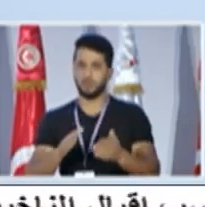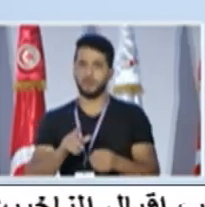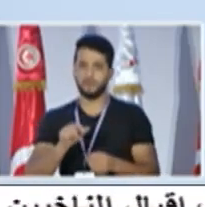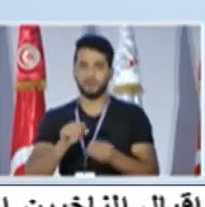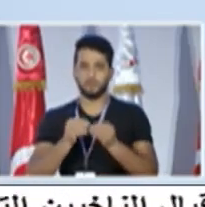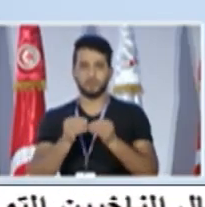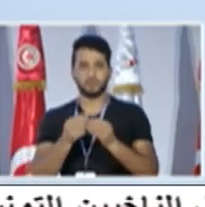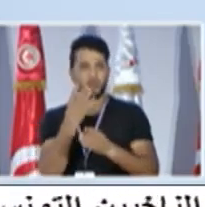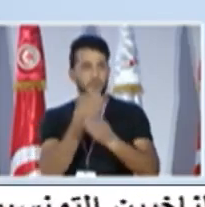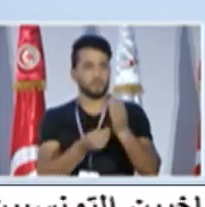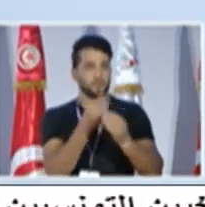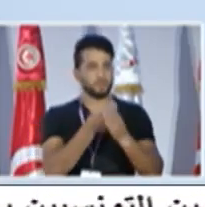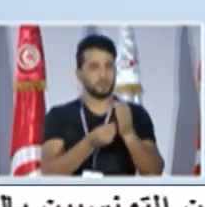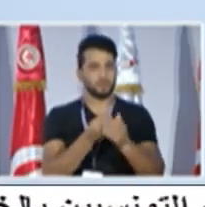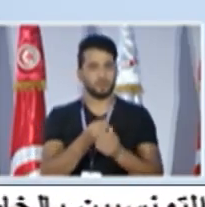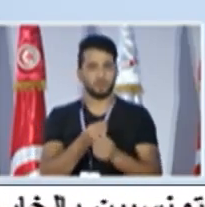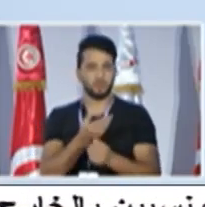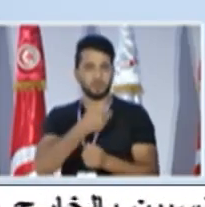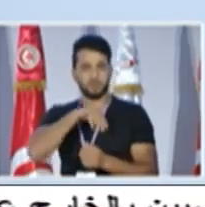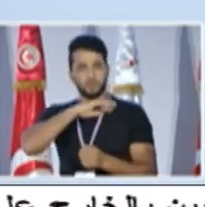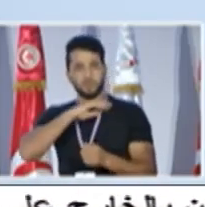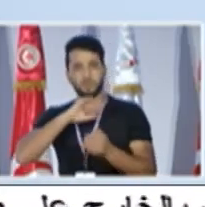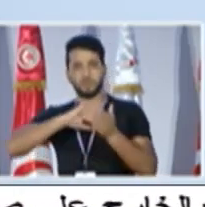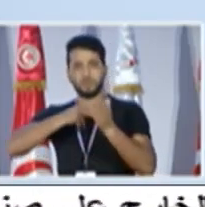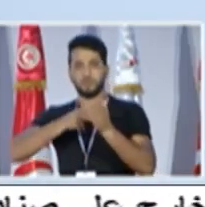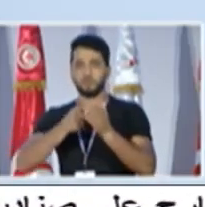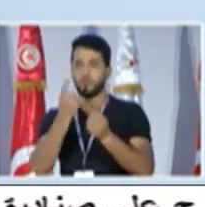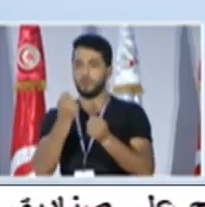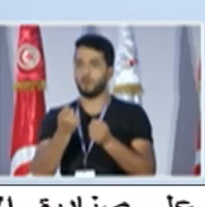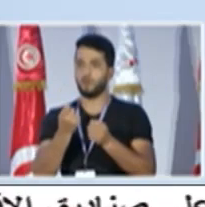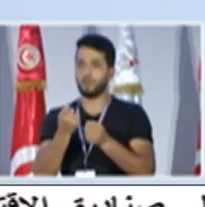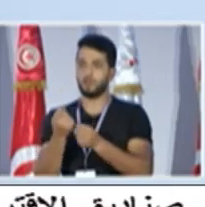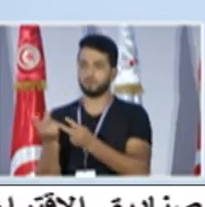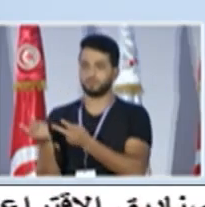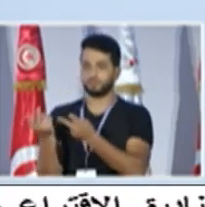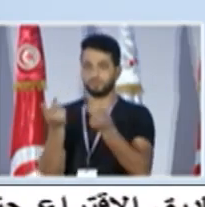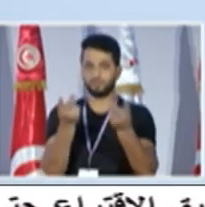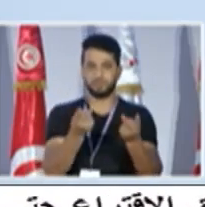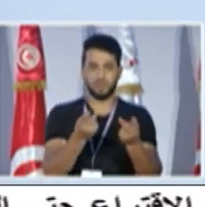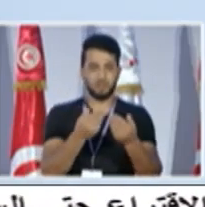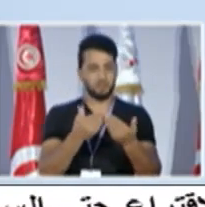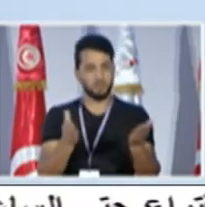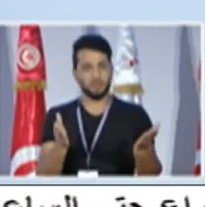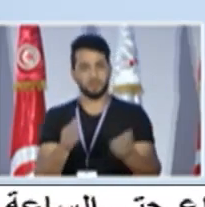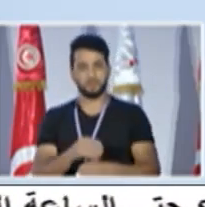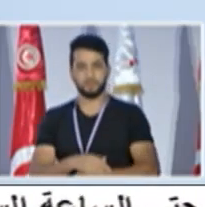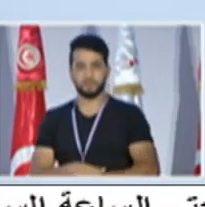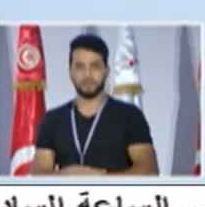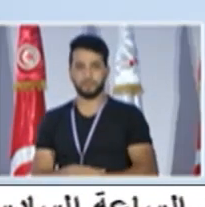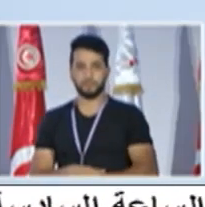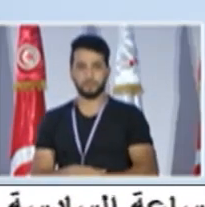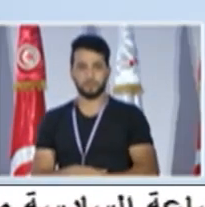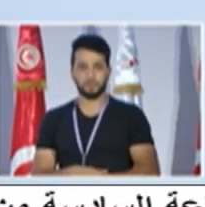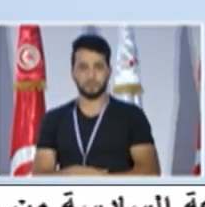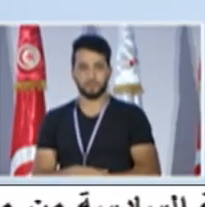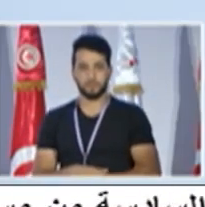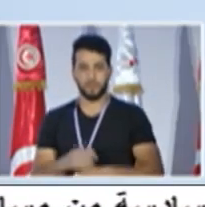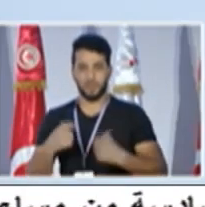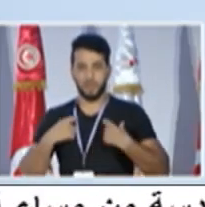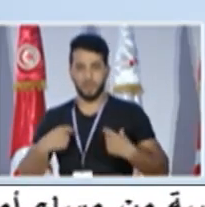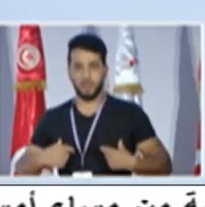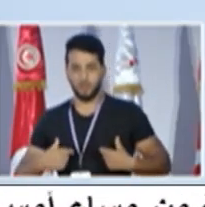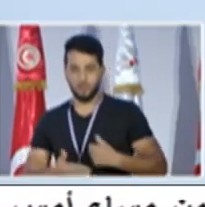الله غيابات اليوم اخذين احتياطاتها حطينا اه اعوان احتياج